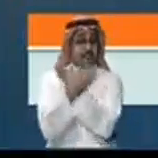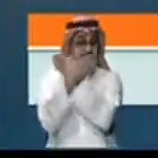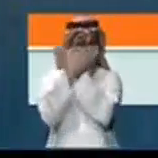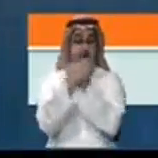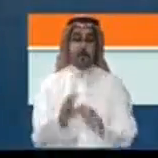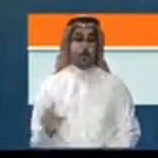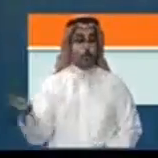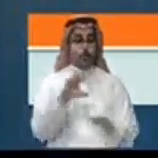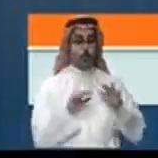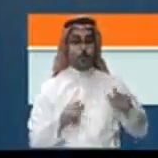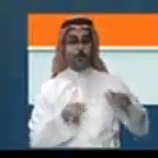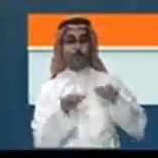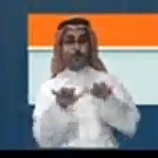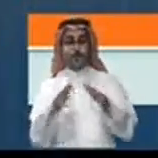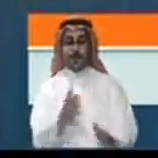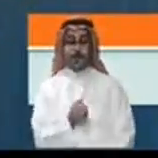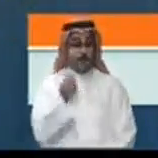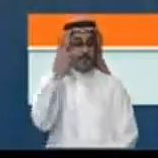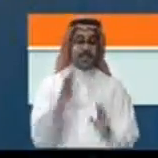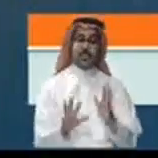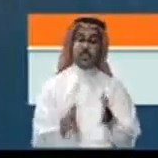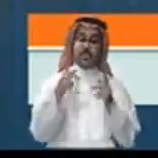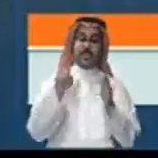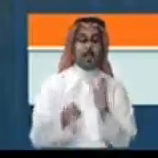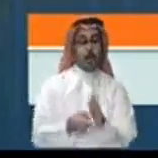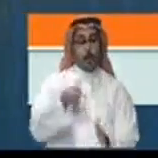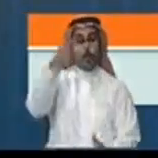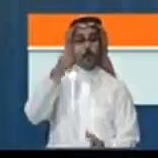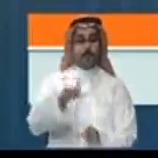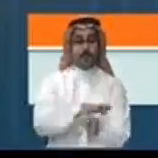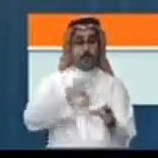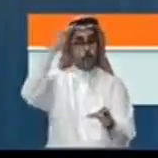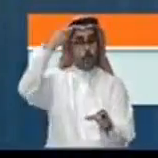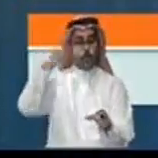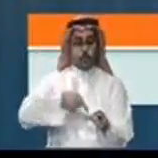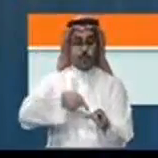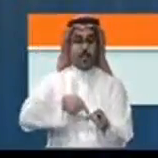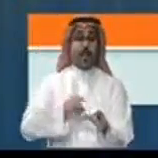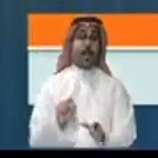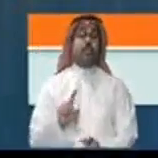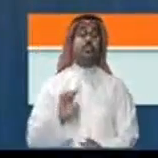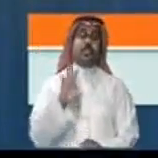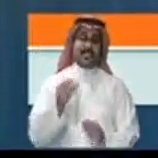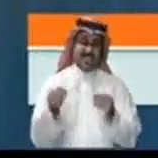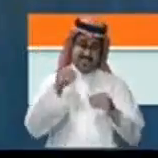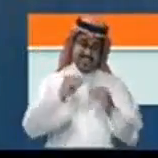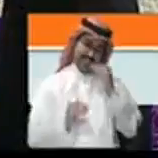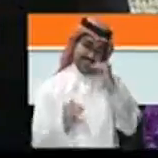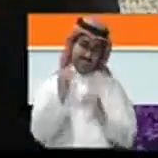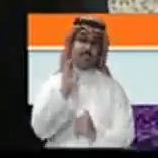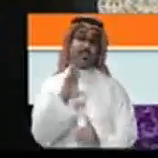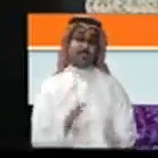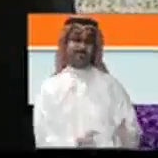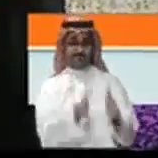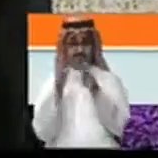تقبل عليها، وهذه فكرة جديدة ولأول مرة تطبق في المملكة العربية السعودية، ونطمح إن شاء الله تكون أحسن وأحسن من كذا بإذن الله.